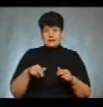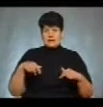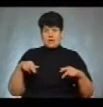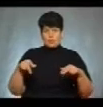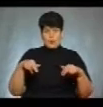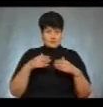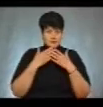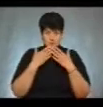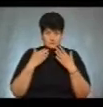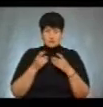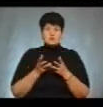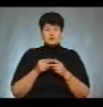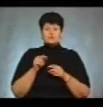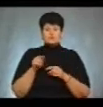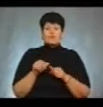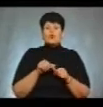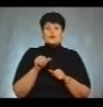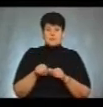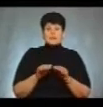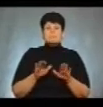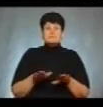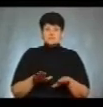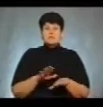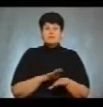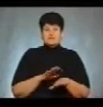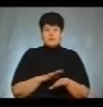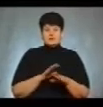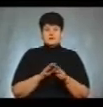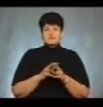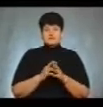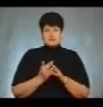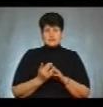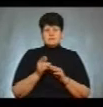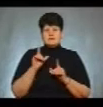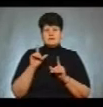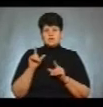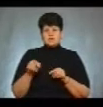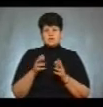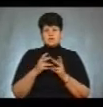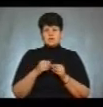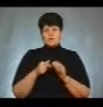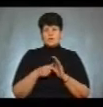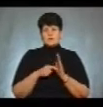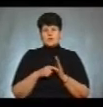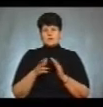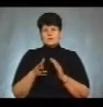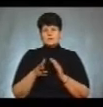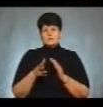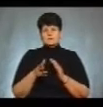за рахунок того, на деяких місцях, от буває в селах, от ми виїжджали з рахунковою палатою